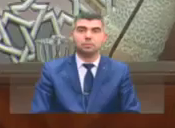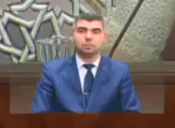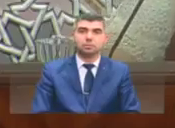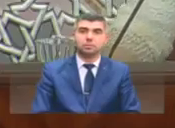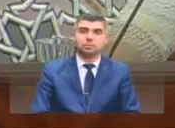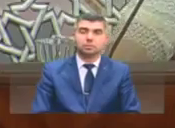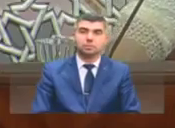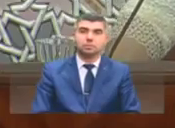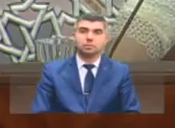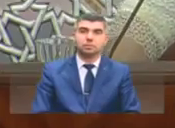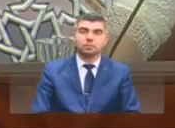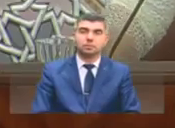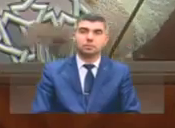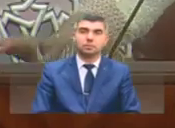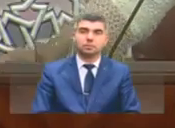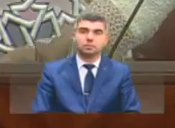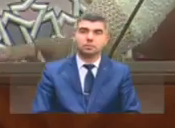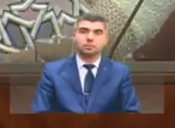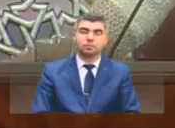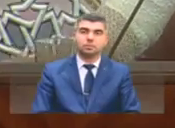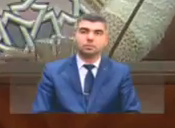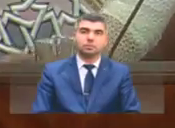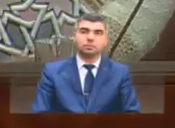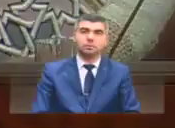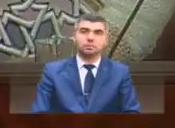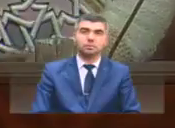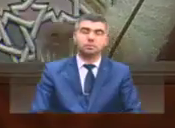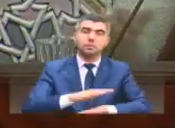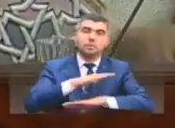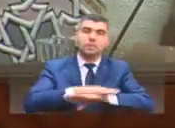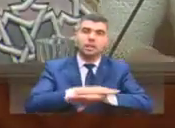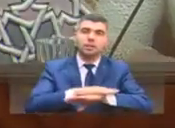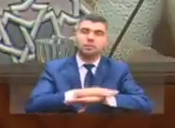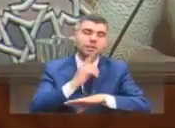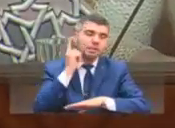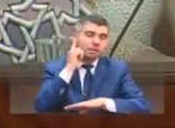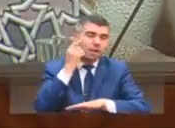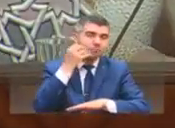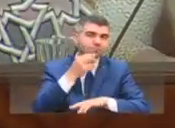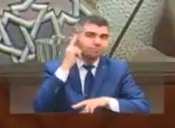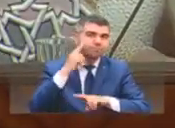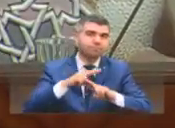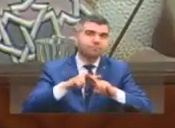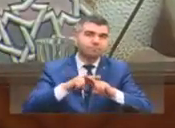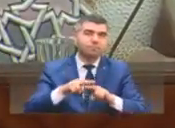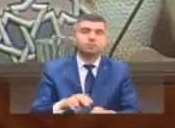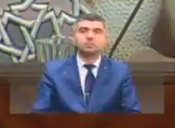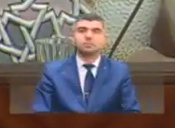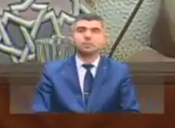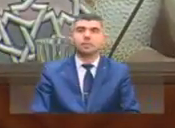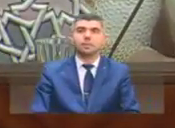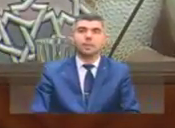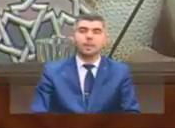ما سمعتوش. الله يجزيكم بخير لما نساعدوا بعضياتنا على الاستماع. إلا كان ما عرفتش واش